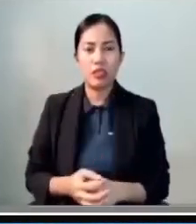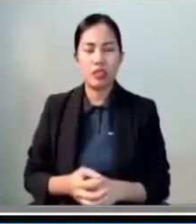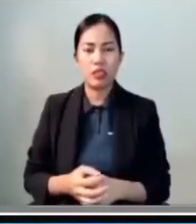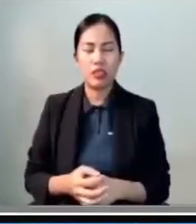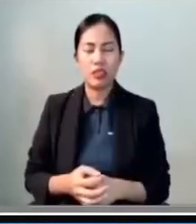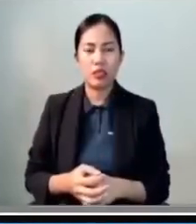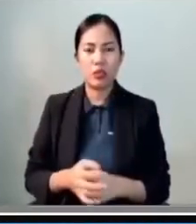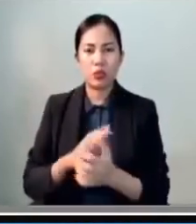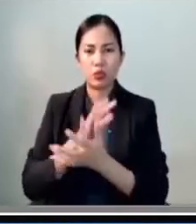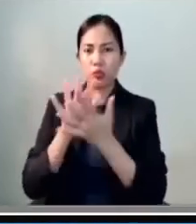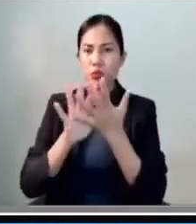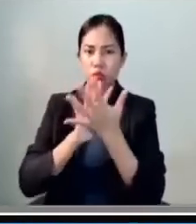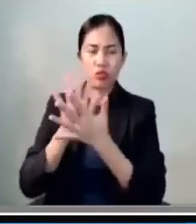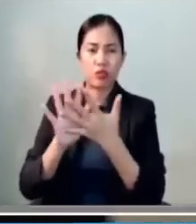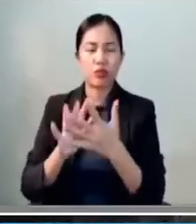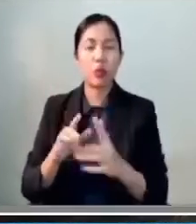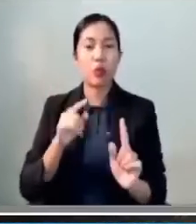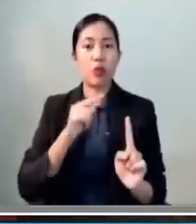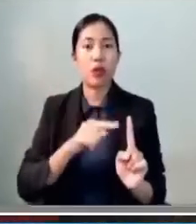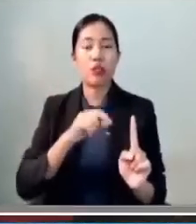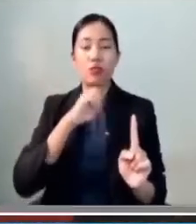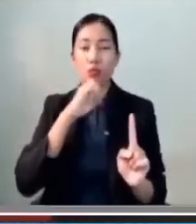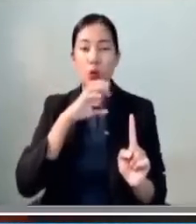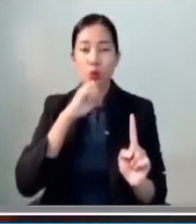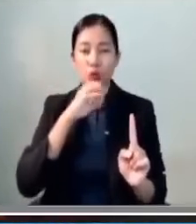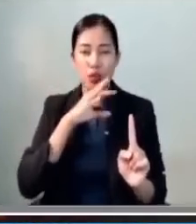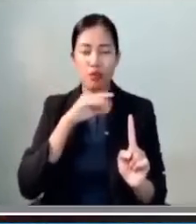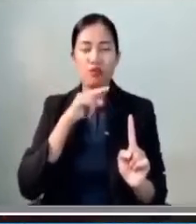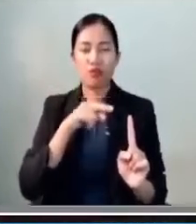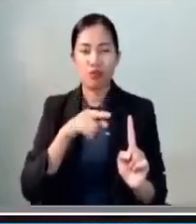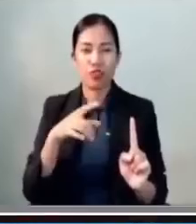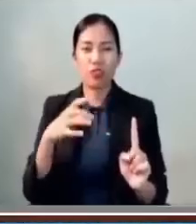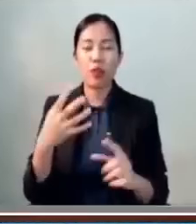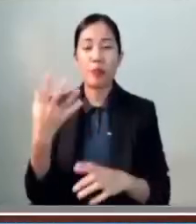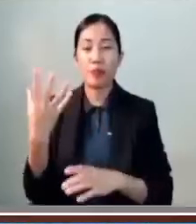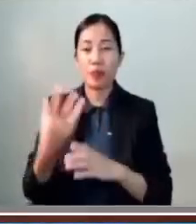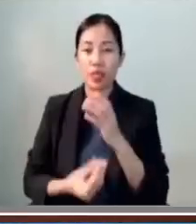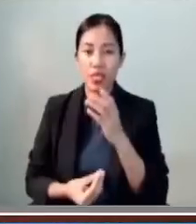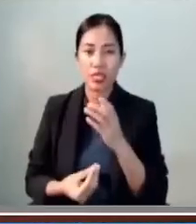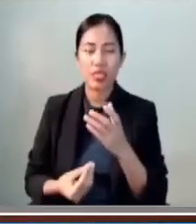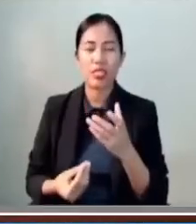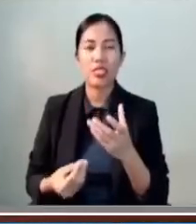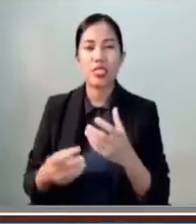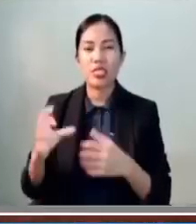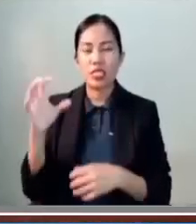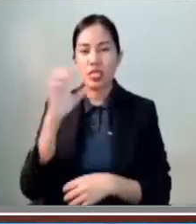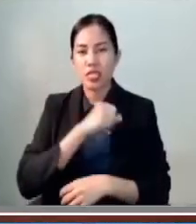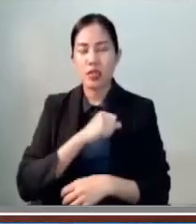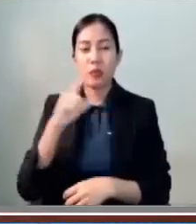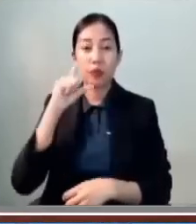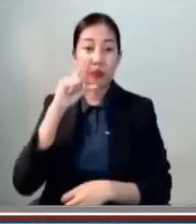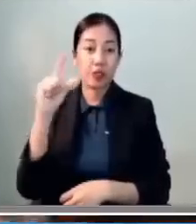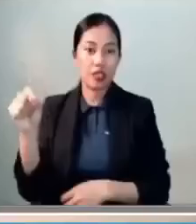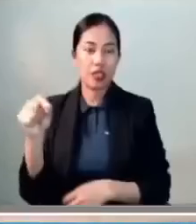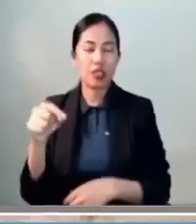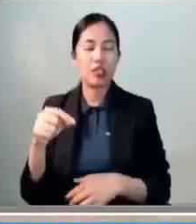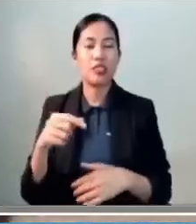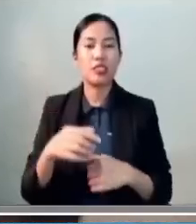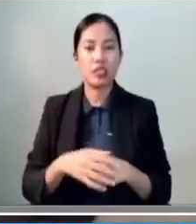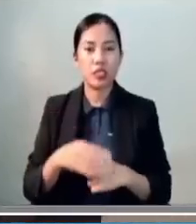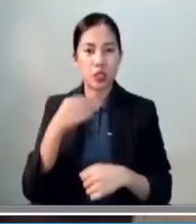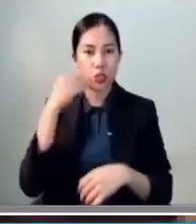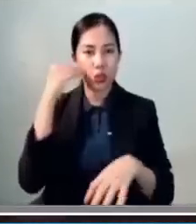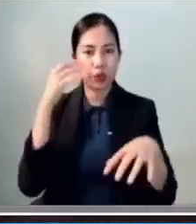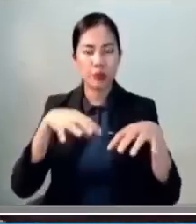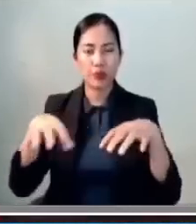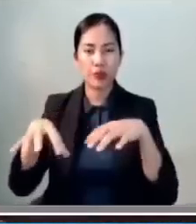eh. Isang babaeng senior citizen naman ang napaulat na nawawala sa kasagsagan ng sunog. Inireport ito ng mga kapitbahay sa BFP. Mag-isa lang